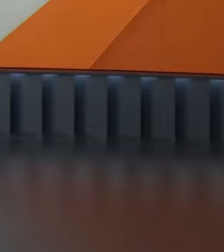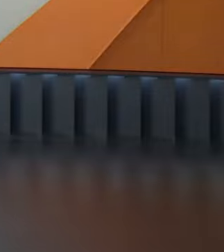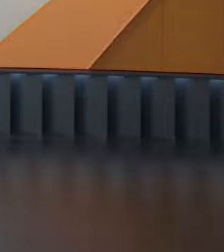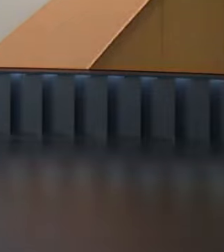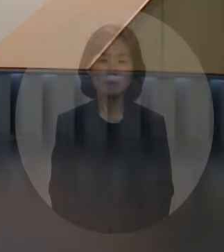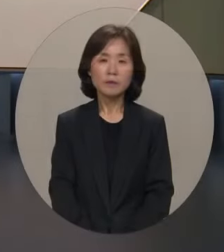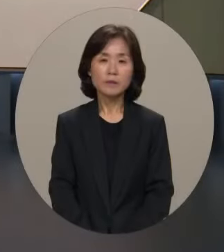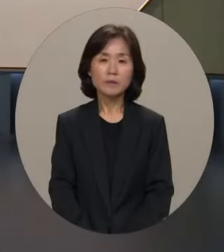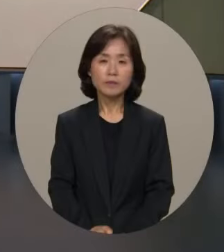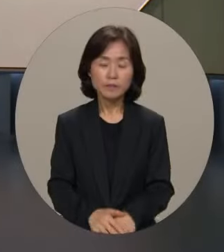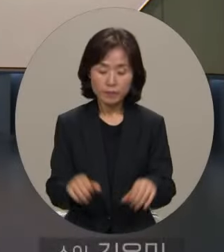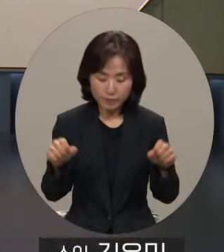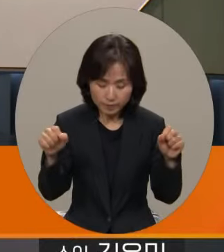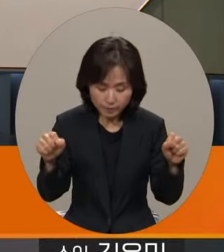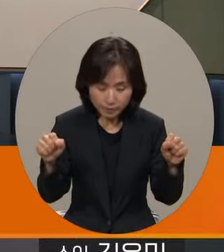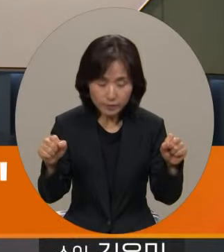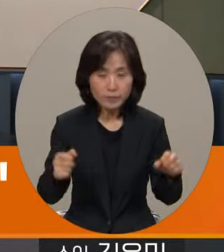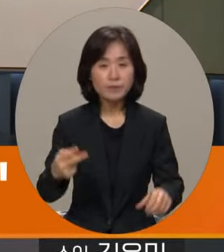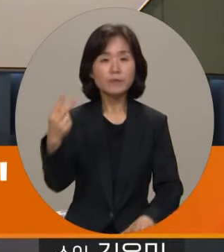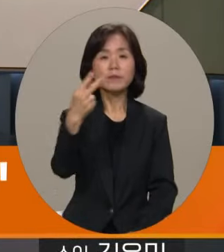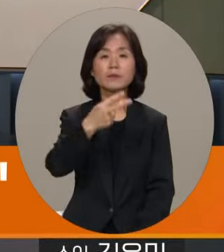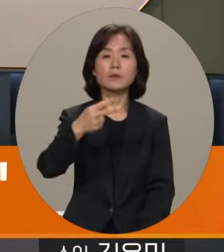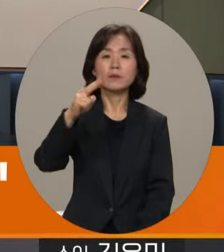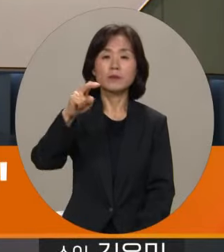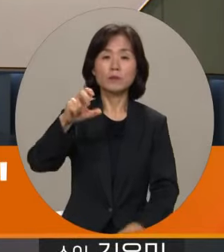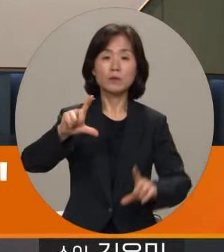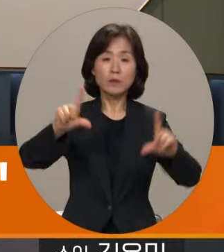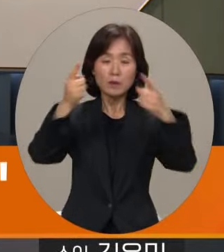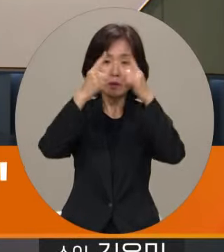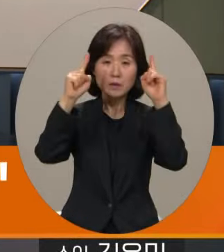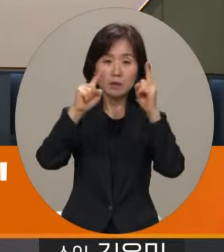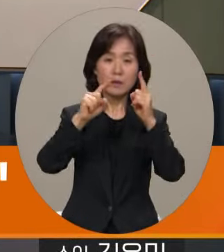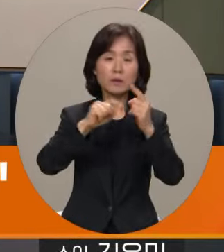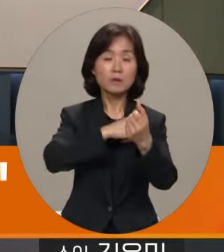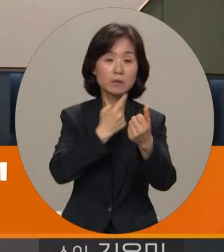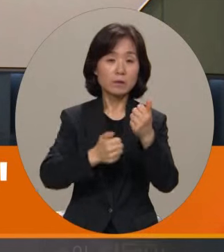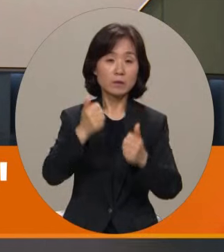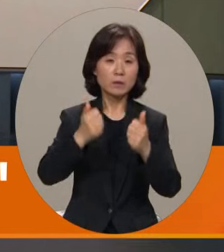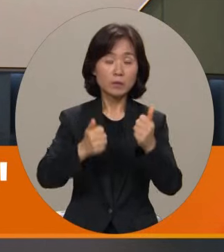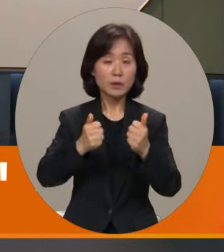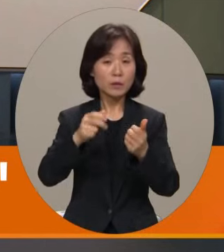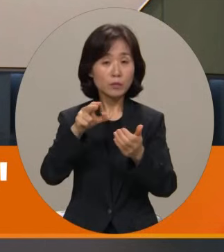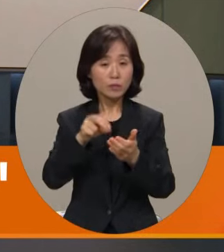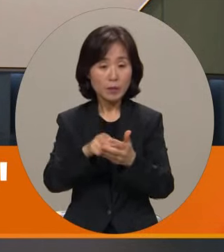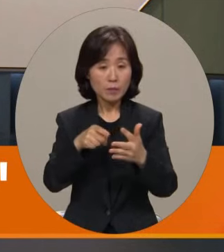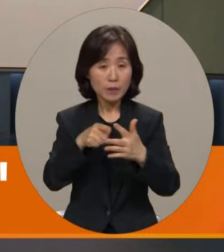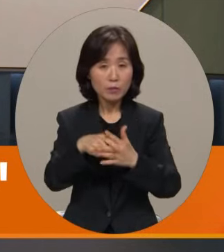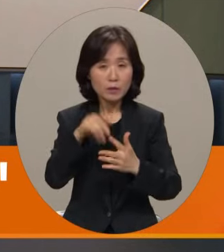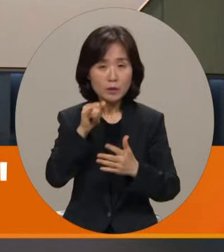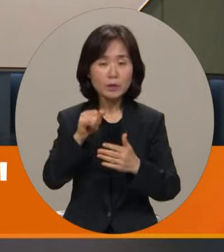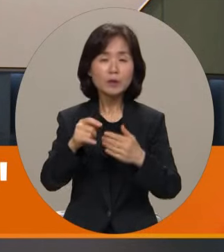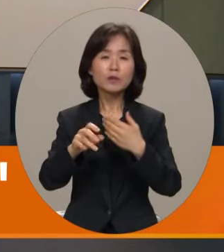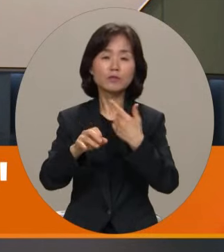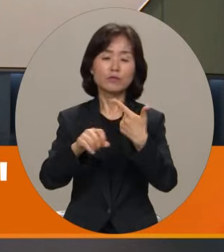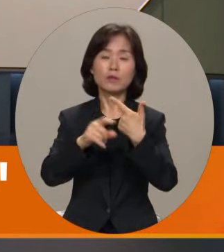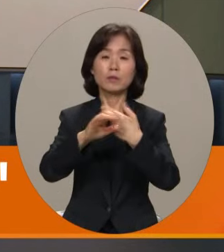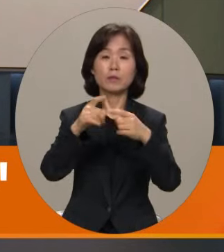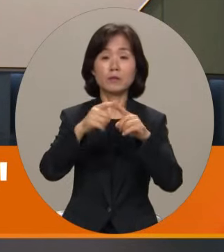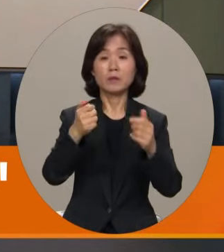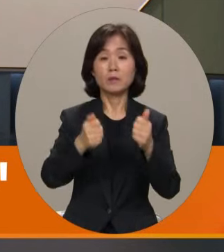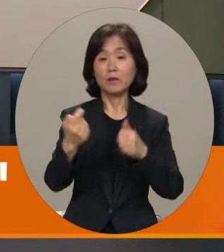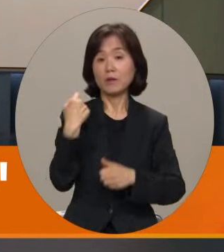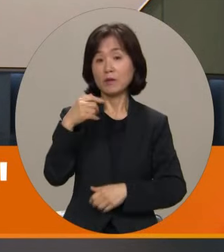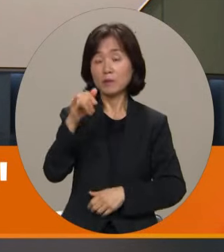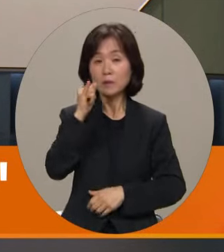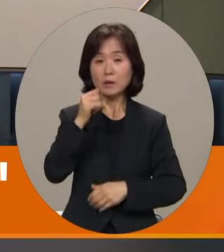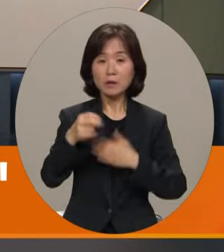2025학년도 대학 수학 능력 시험의 출제 방향을 가늠해 볼 수 있는 6월 모의 평가가 어제 치러졌습니다 의대